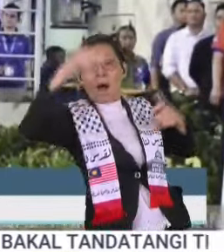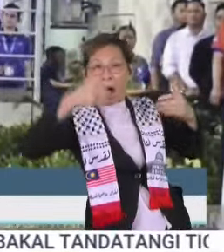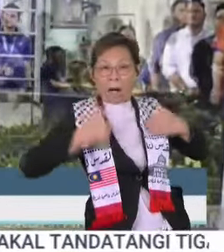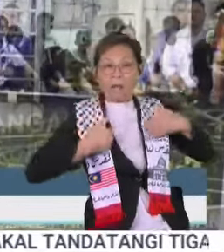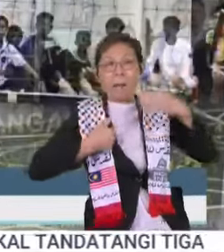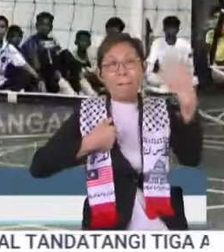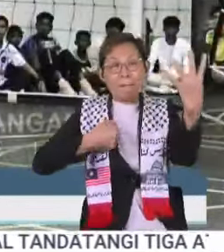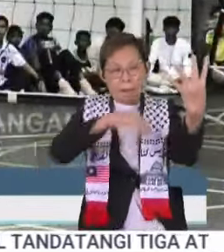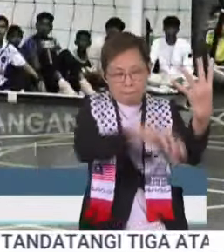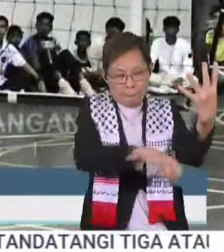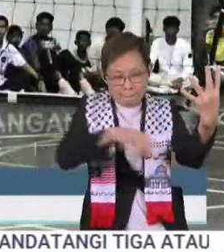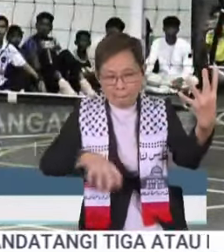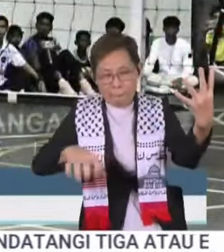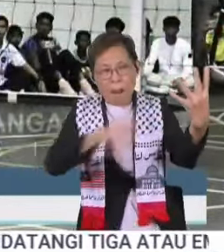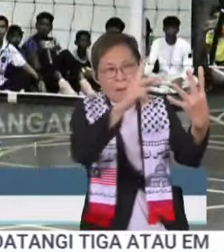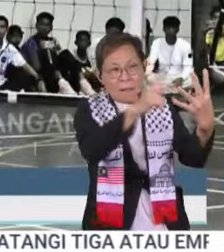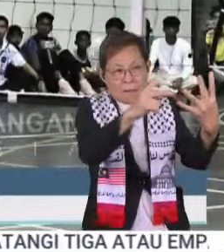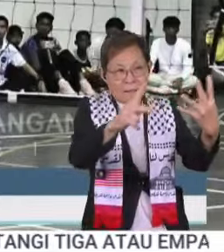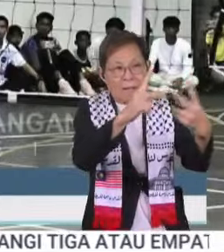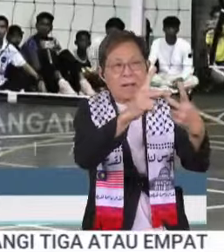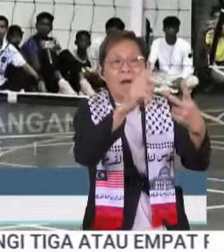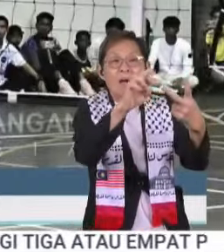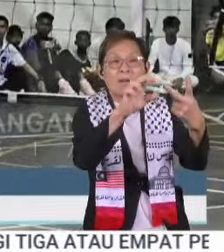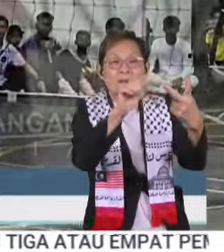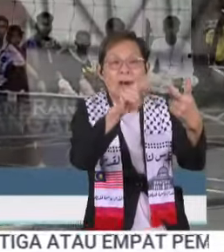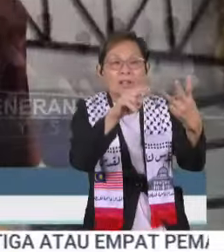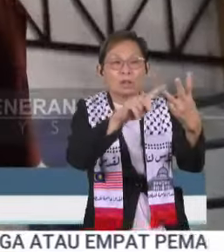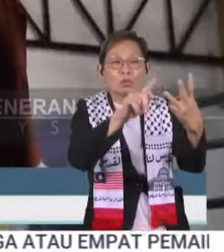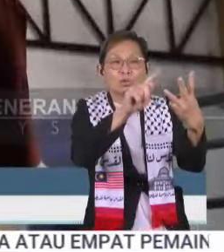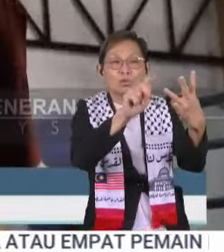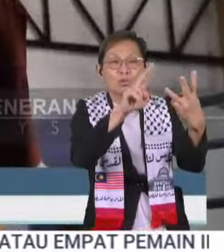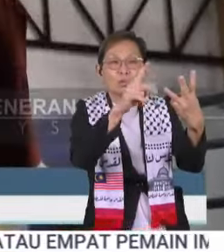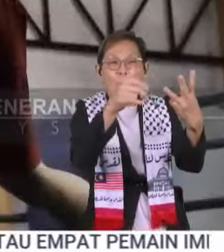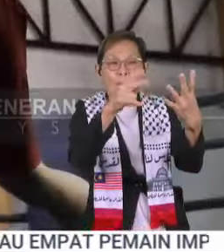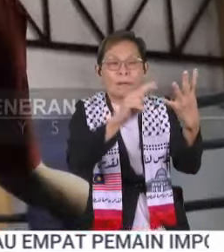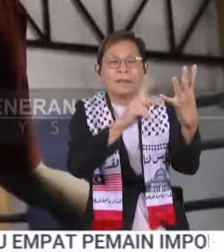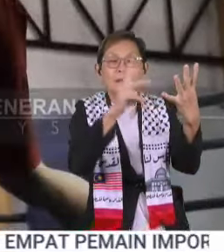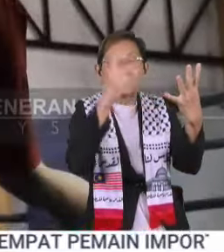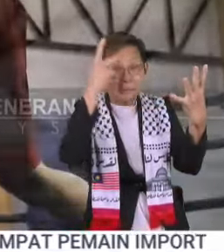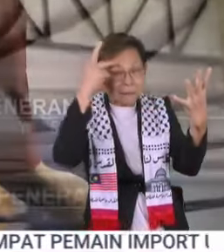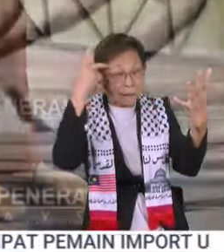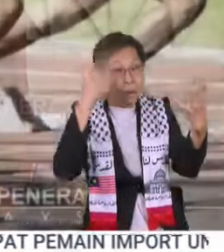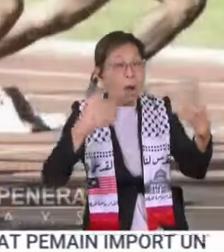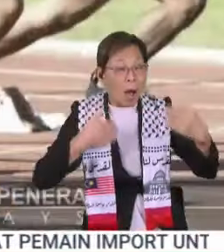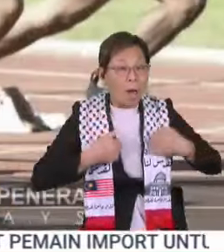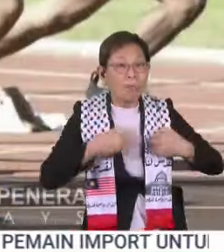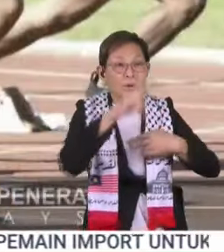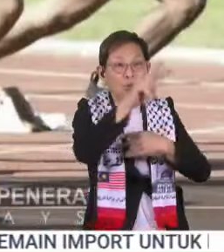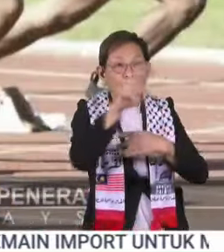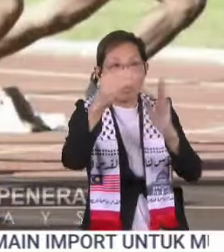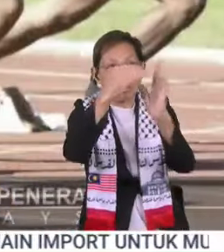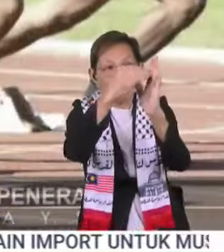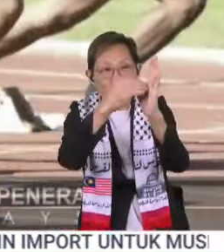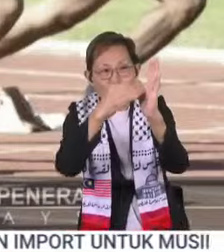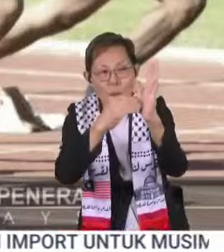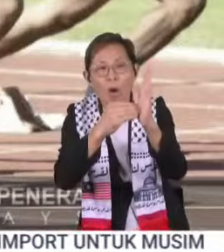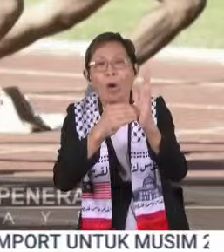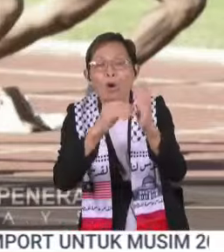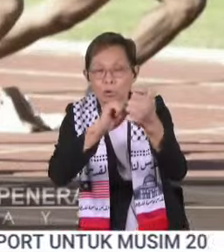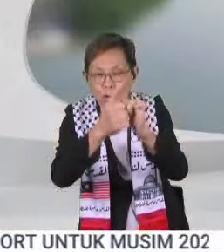buah daerah iaitu Kota Kinabalu Ranau tuaran dan keningau menyaksikan 22 acara sukan